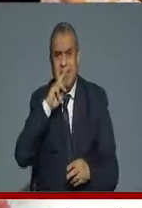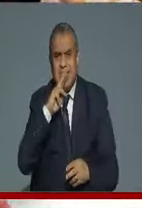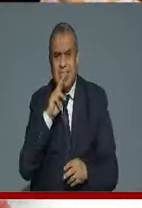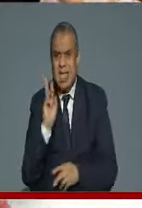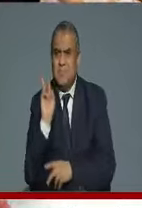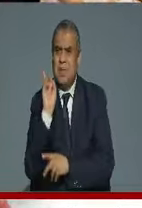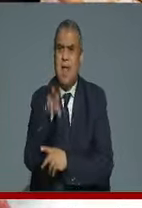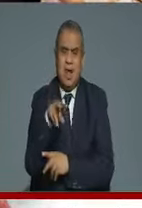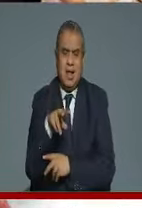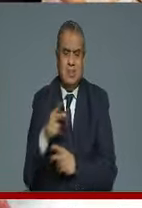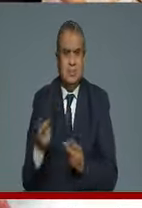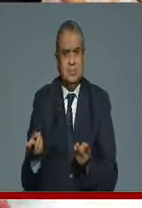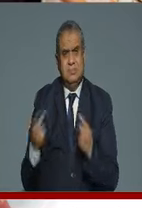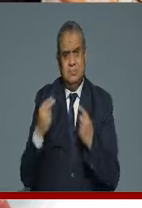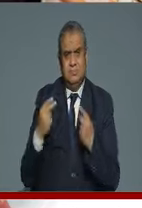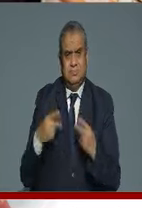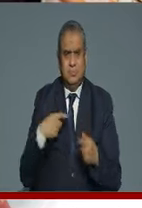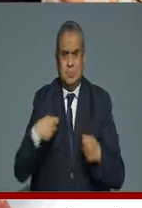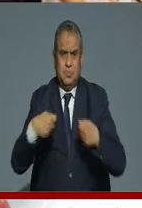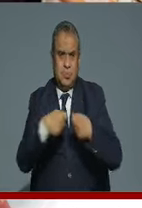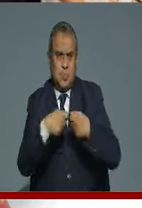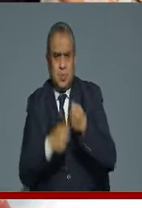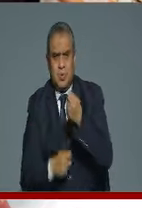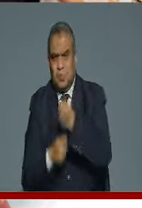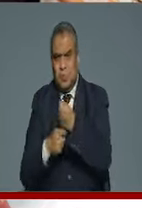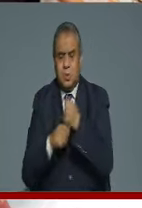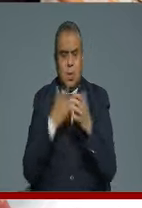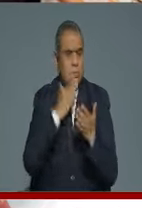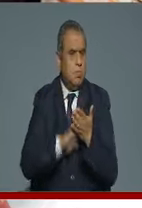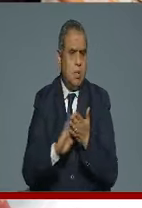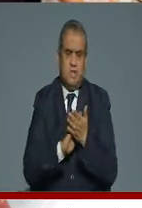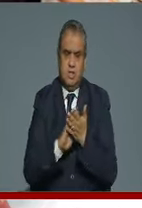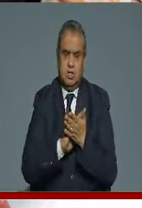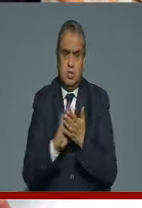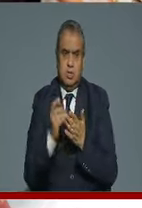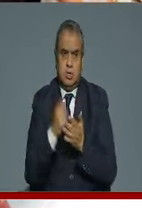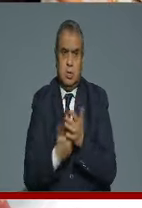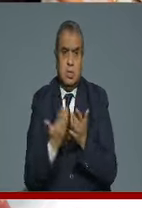ولا نتآمر ولا لا لا لا لا، هنروح من ربنا فين؟